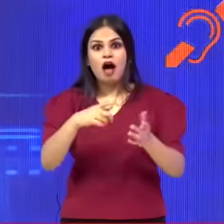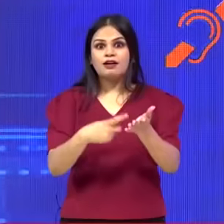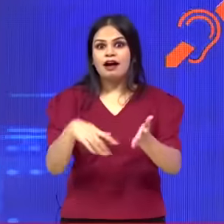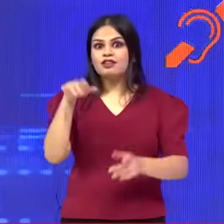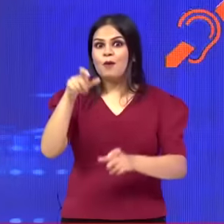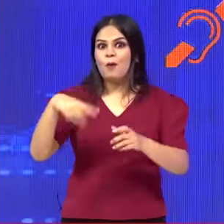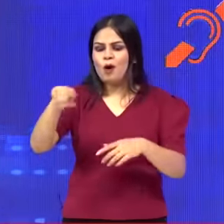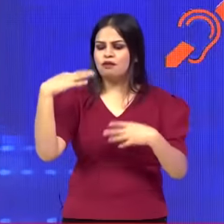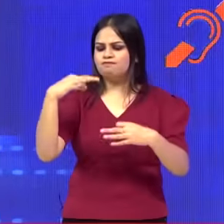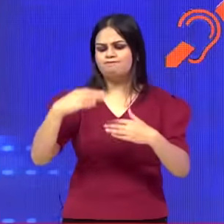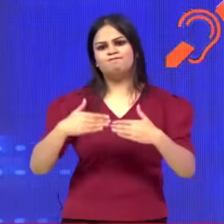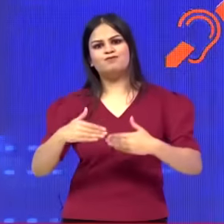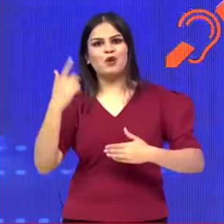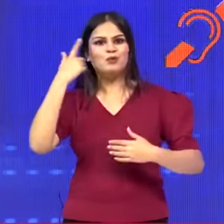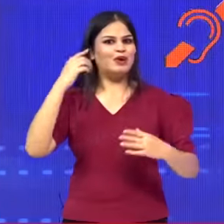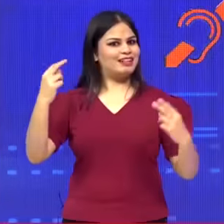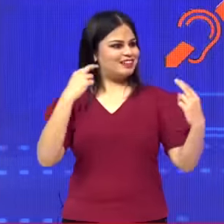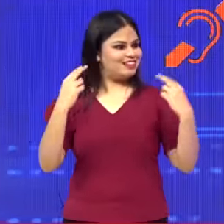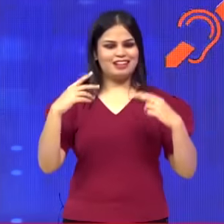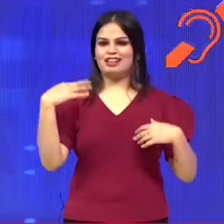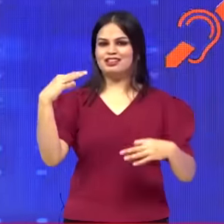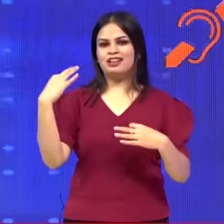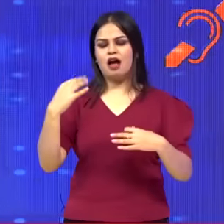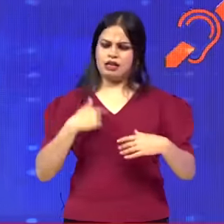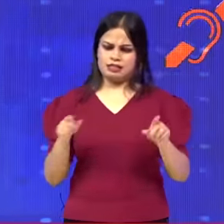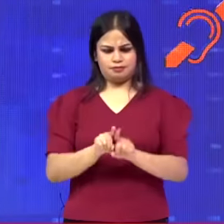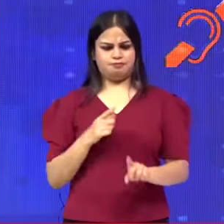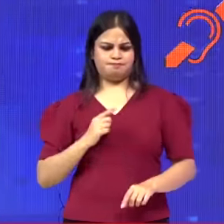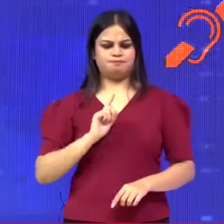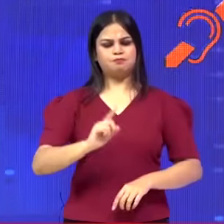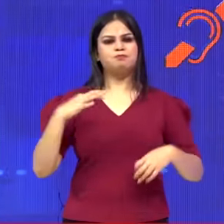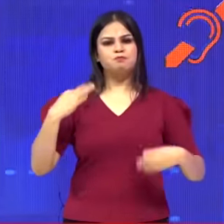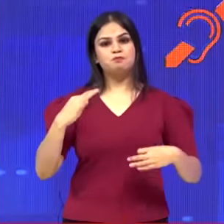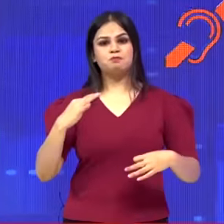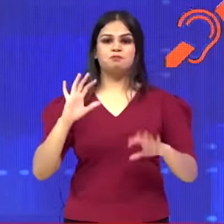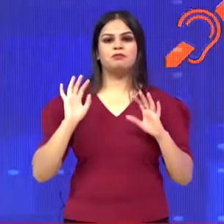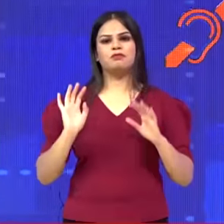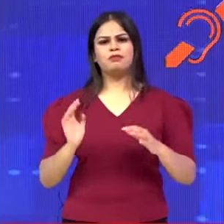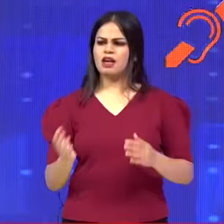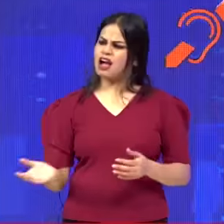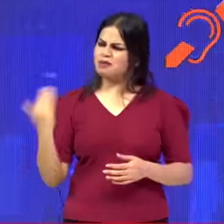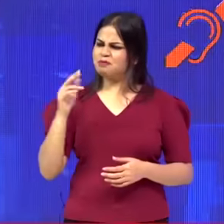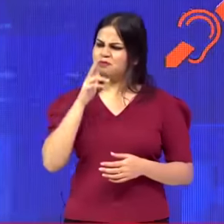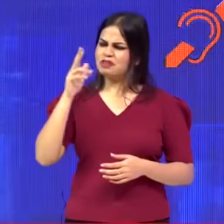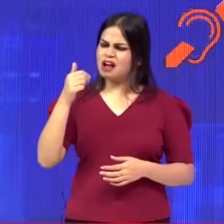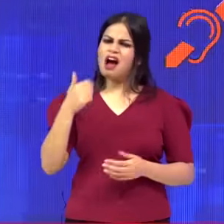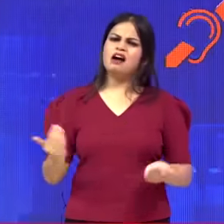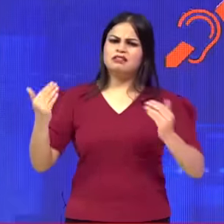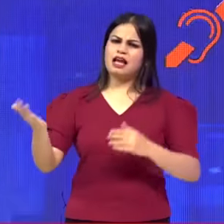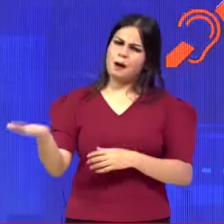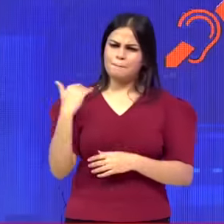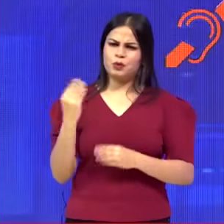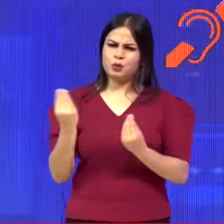डांसर्स आर कम, दे परफॉर्मिंग फॉर अस, वी ऑल्सो डांस, हम भी डांस करते हैं। इसने मेरा मूड में थका हुआ, ऐसे आ जा यार कर ले थोड़ा